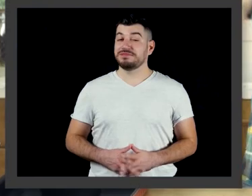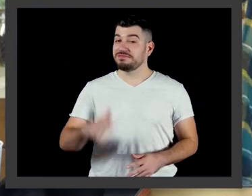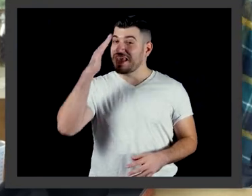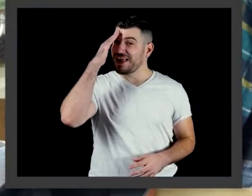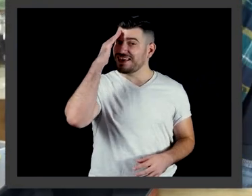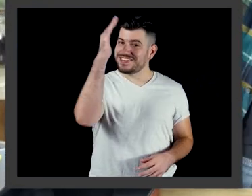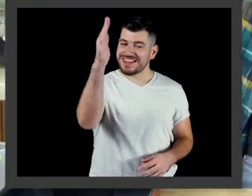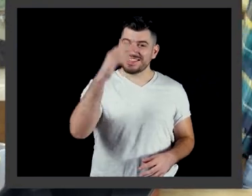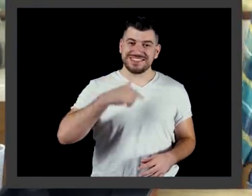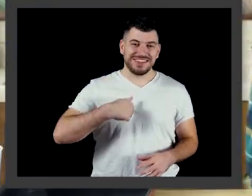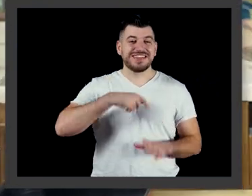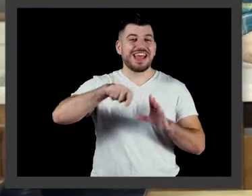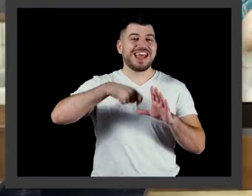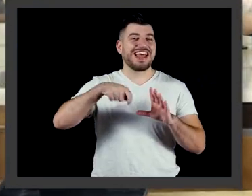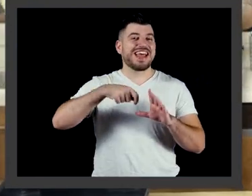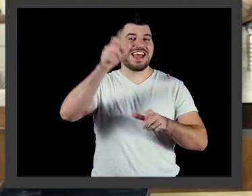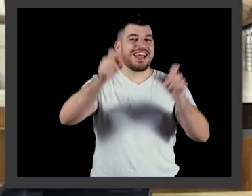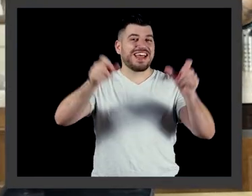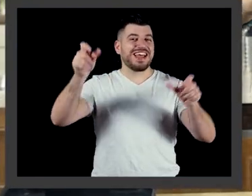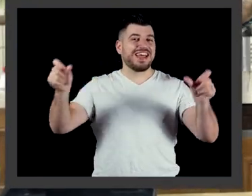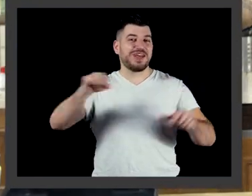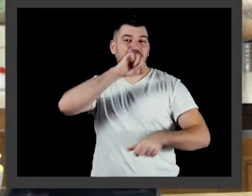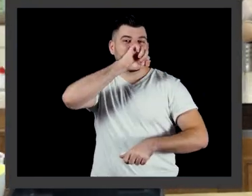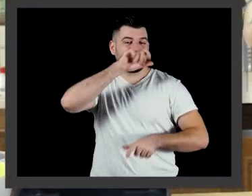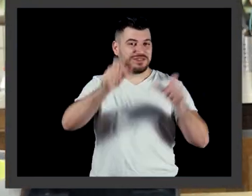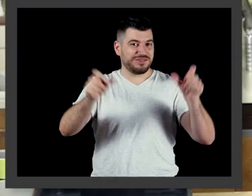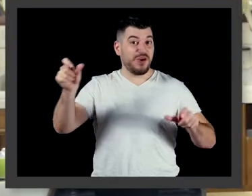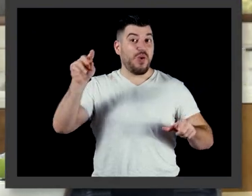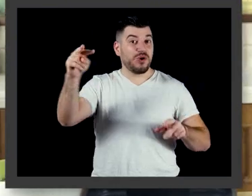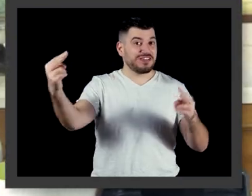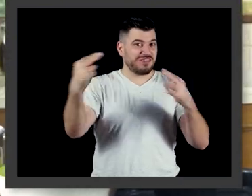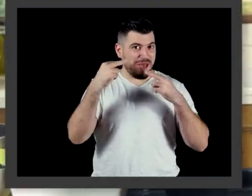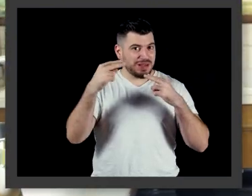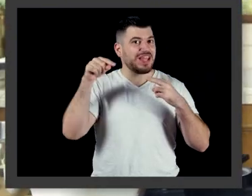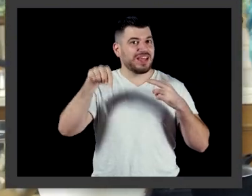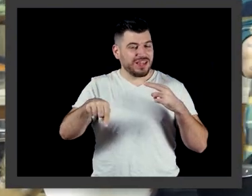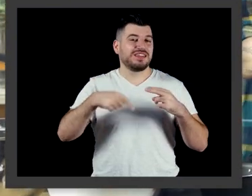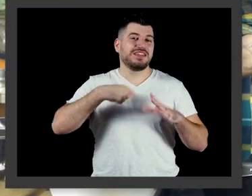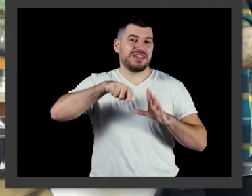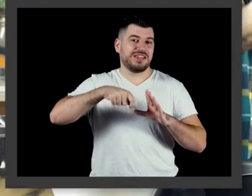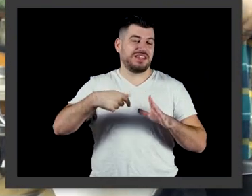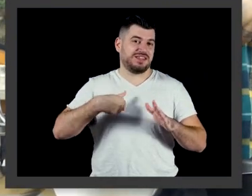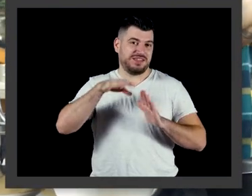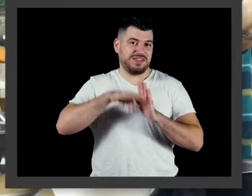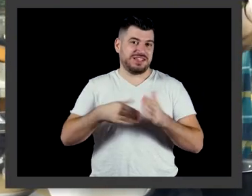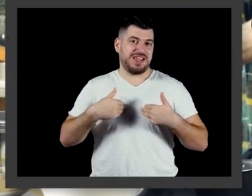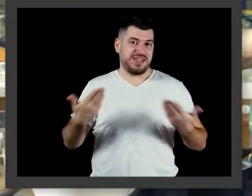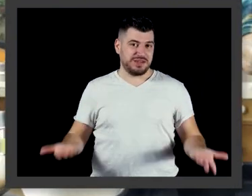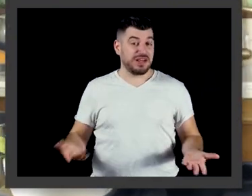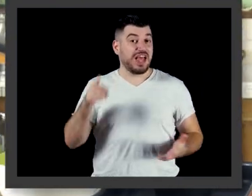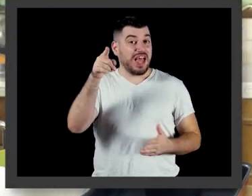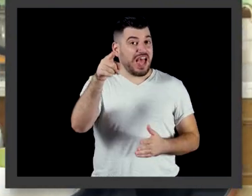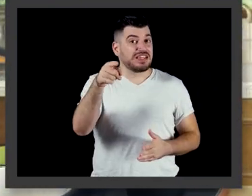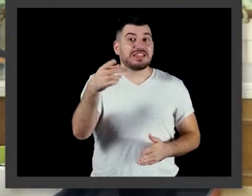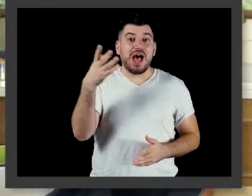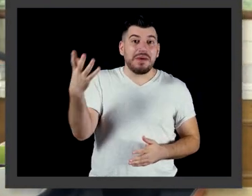Γεια σας Kitchen Labόνια. Έτσι ονομάσαμε όλους όσους βλέπουν το Kitchen Lab. Πιστού στο Kitchen Lab, οπότε άμα βρείτε κανένα πιο ωραίο